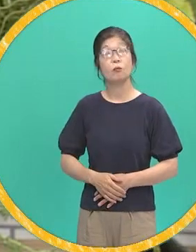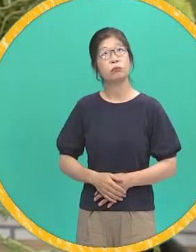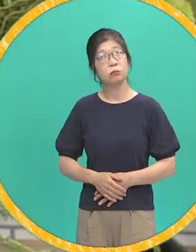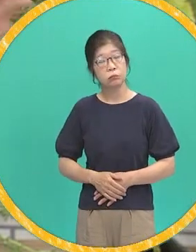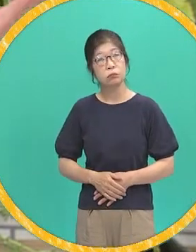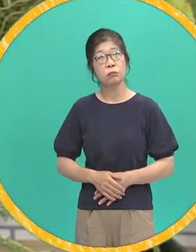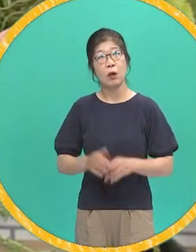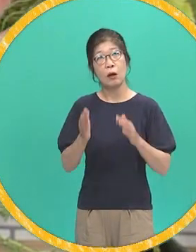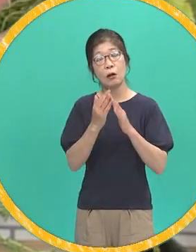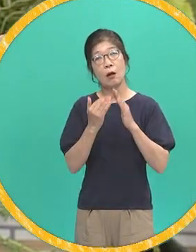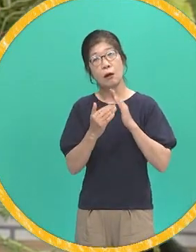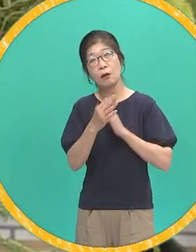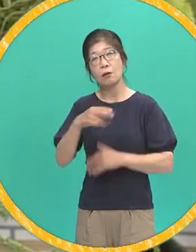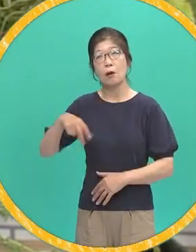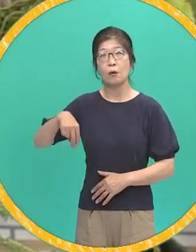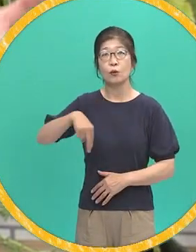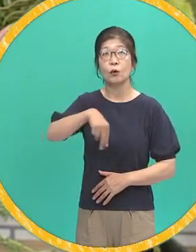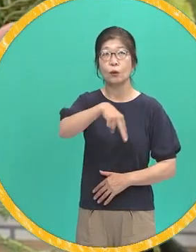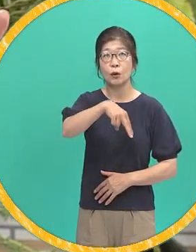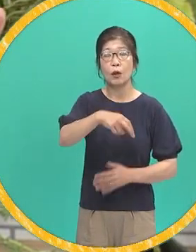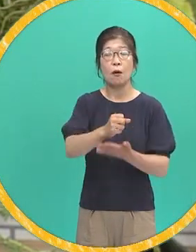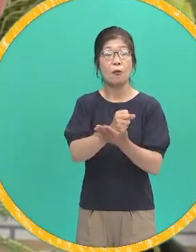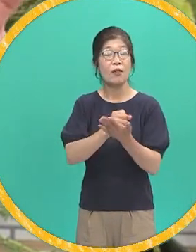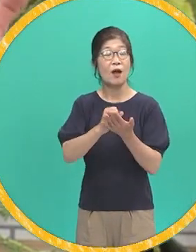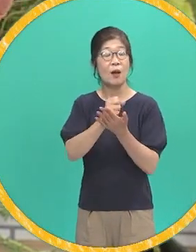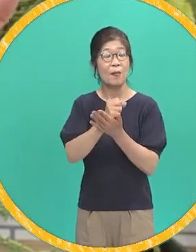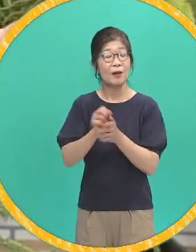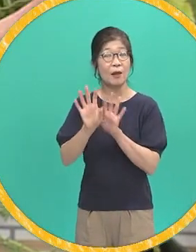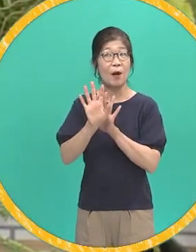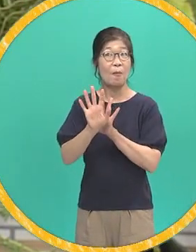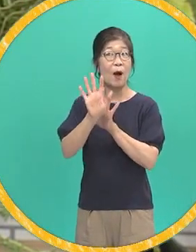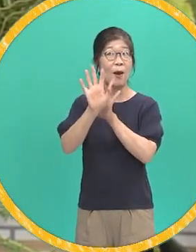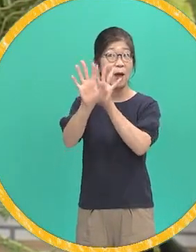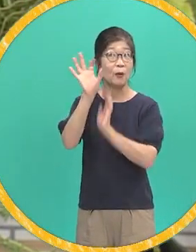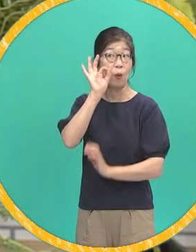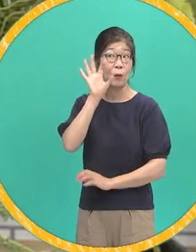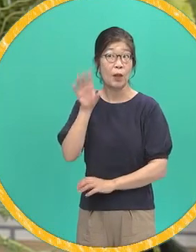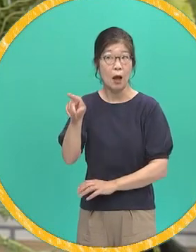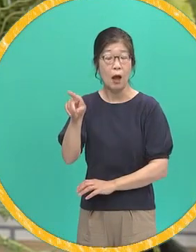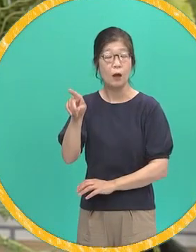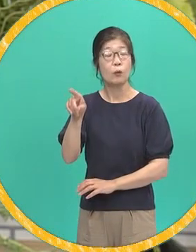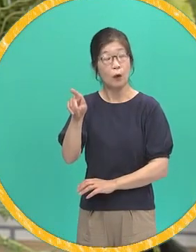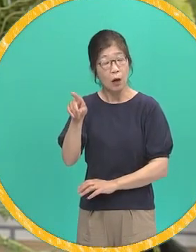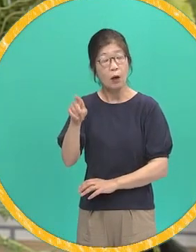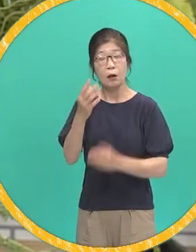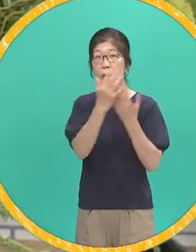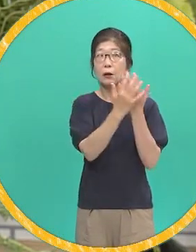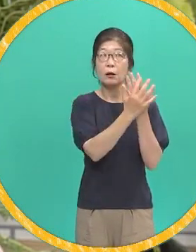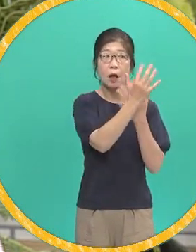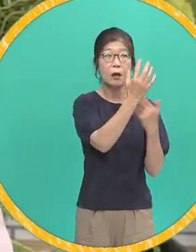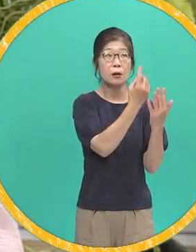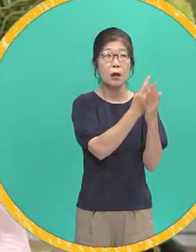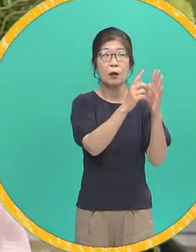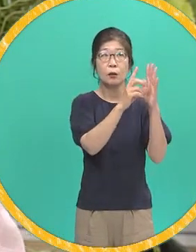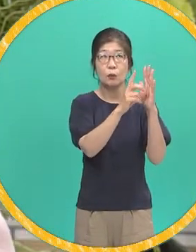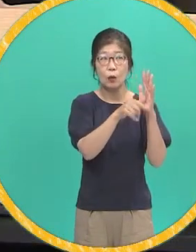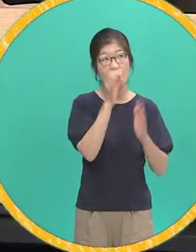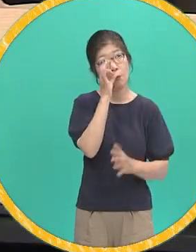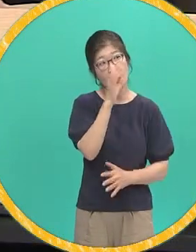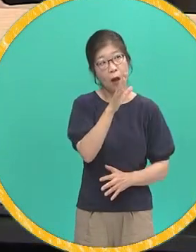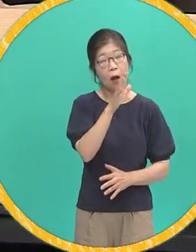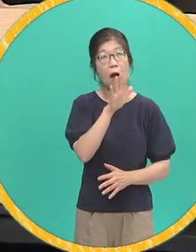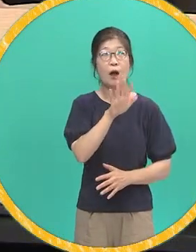お出かけしてる時にちょうどパレードに出くわすことがあったりとかあと大会みたいな時に演奏を聞いたりしたことがあるんですけど